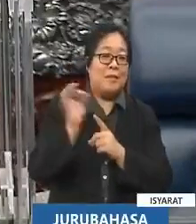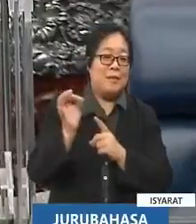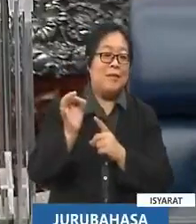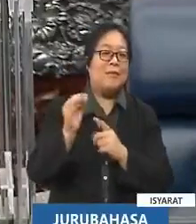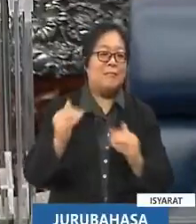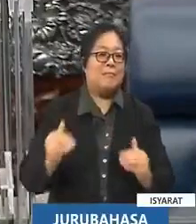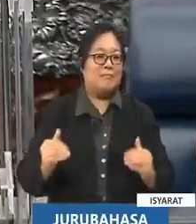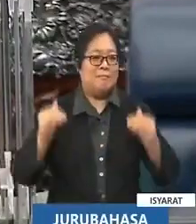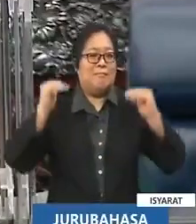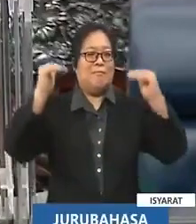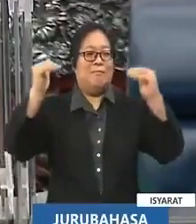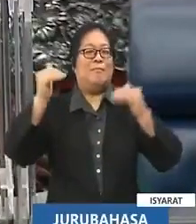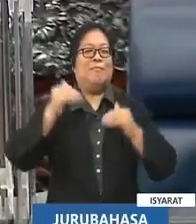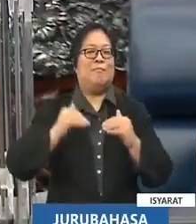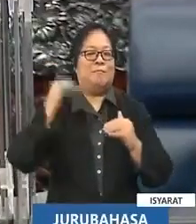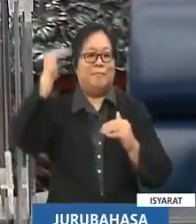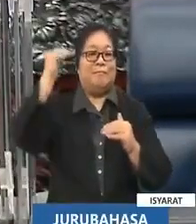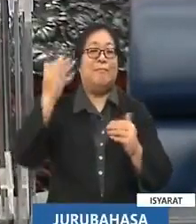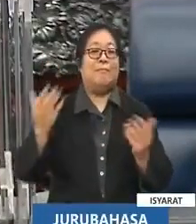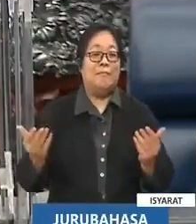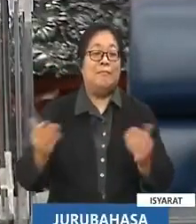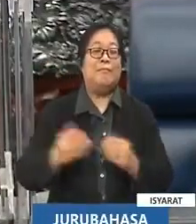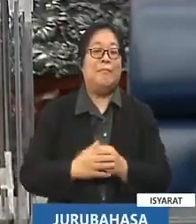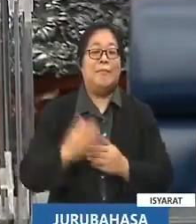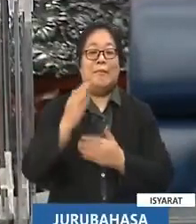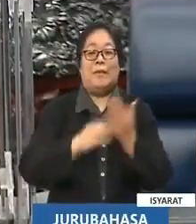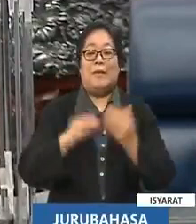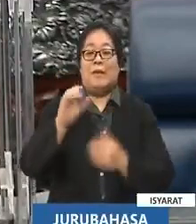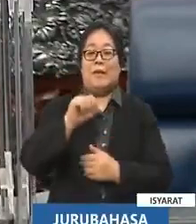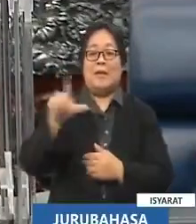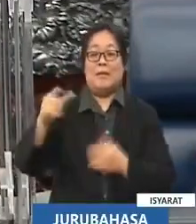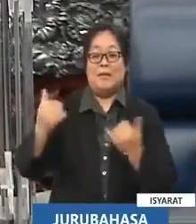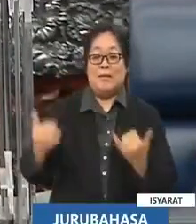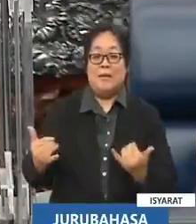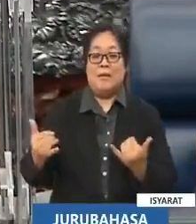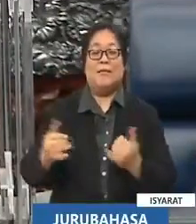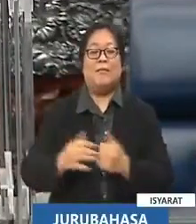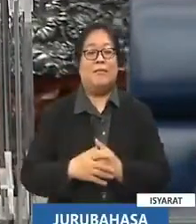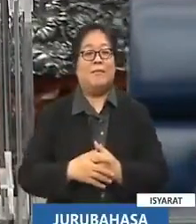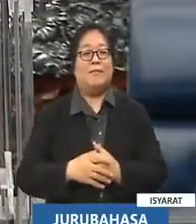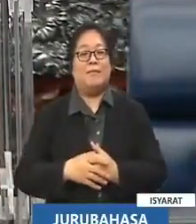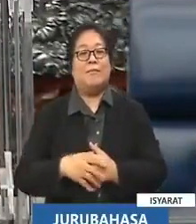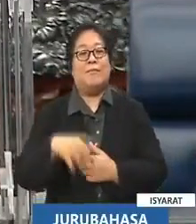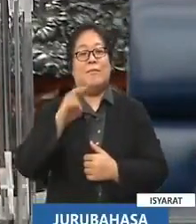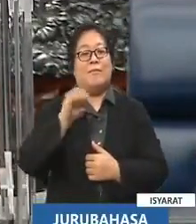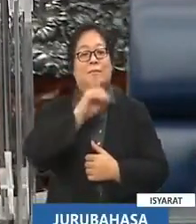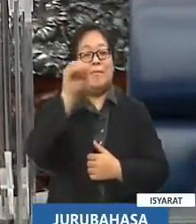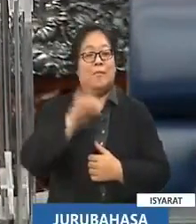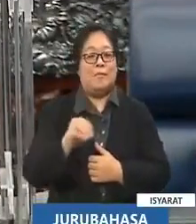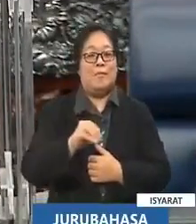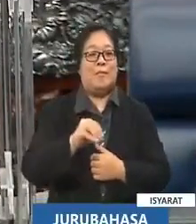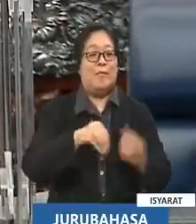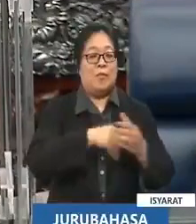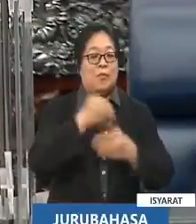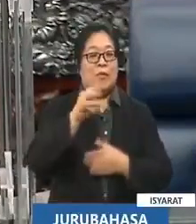tahap yang lebih tinggi daripada SSL pada ketika ini yaitu 700 pengeluaran dan 30 ratus melihat